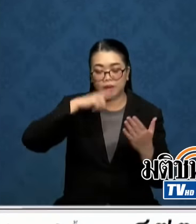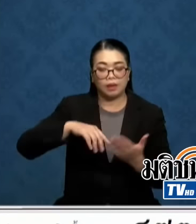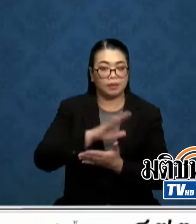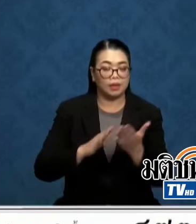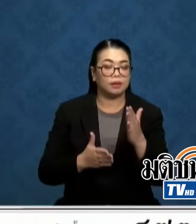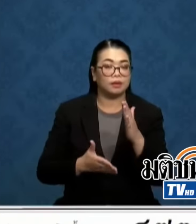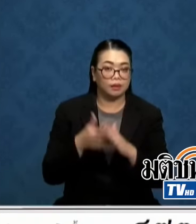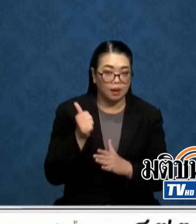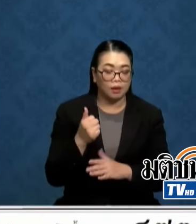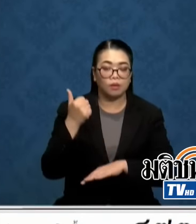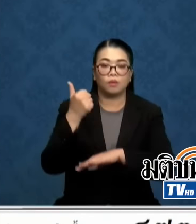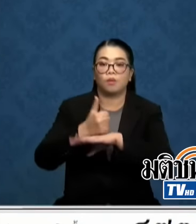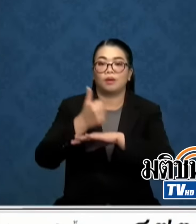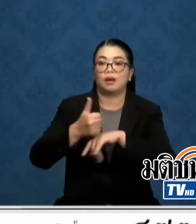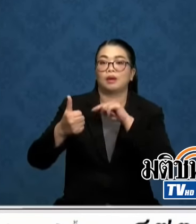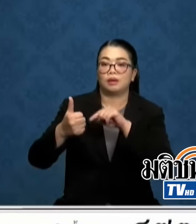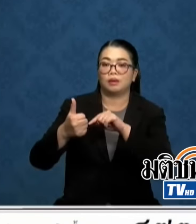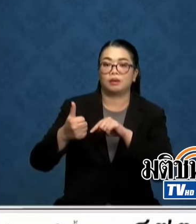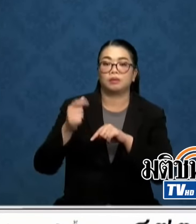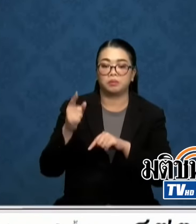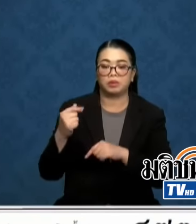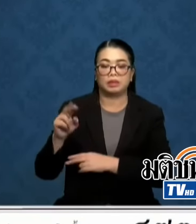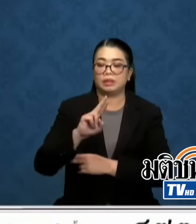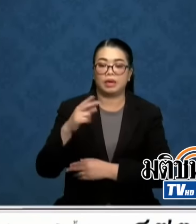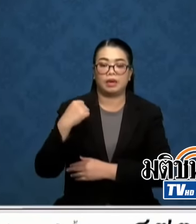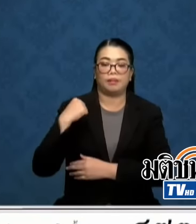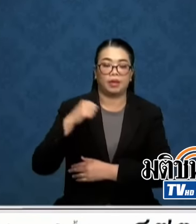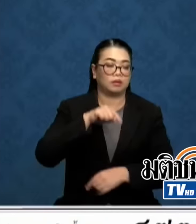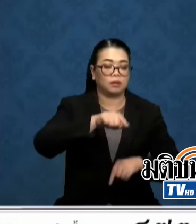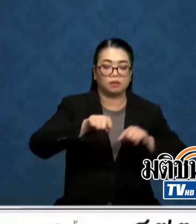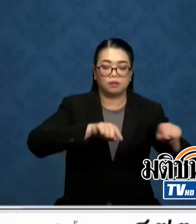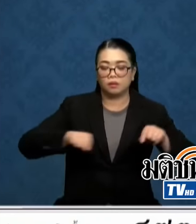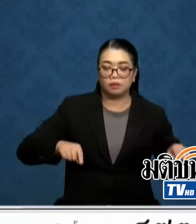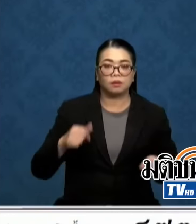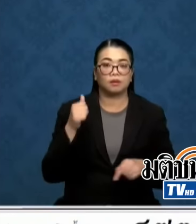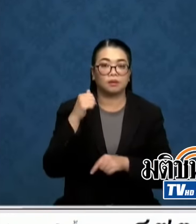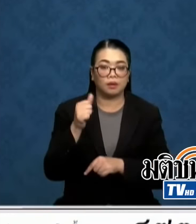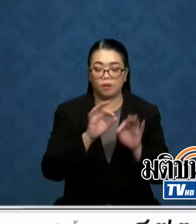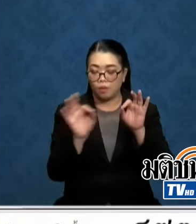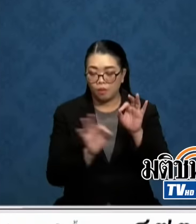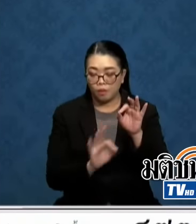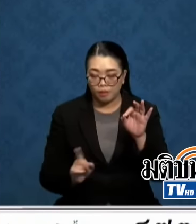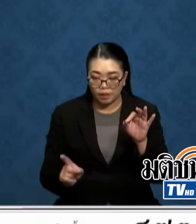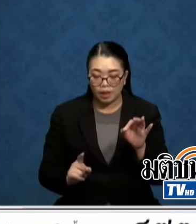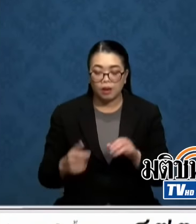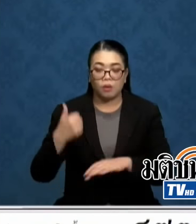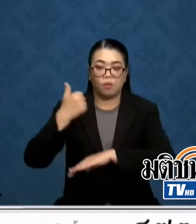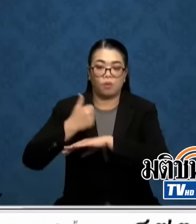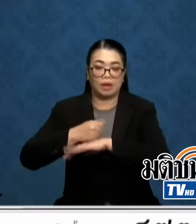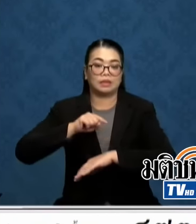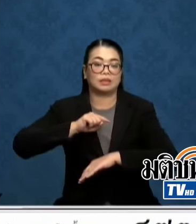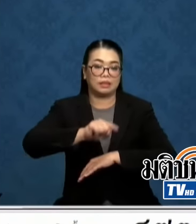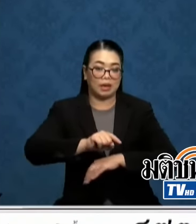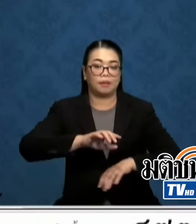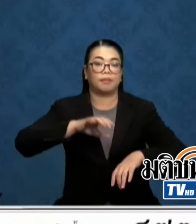สำเร็จหัวหน้าคณะปฏิวัติย่อมเป็นผู้ใช้อำนาจปกครองบ้านเมืองข้อความใดที่หัวหน้าคณะปฏิวัติสั่ง